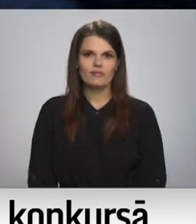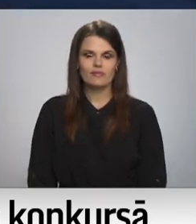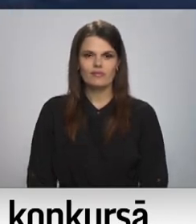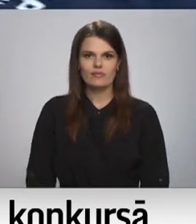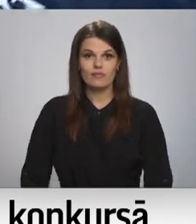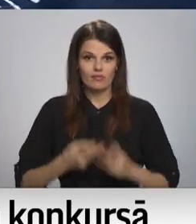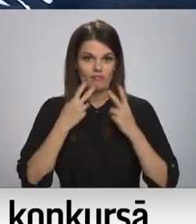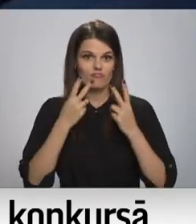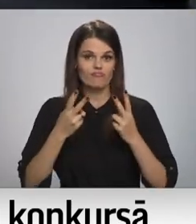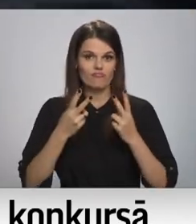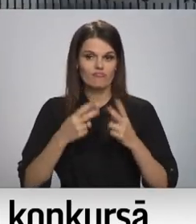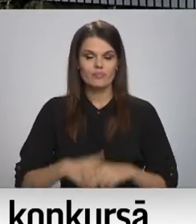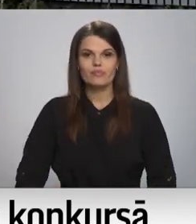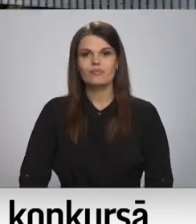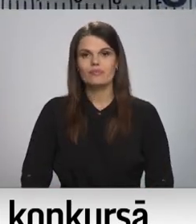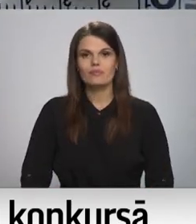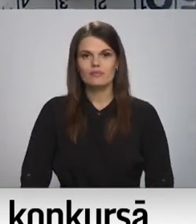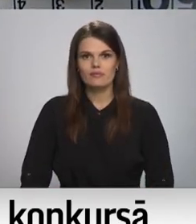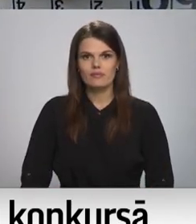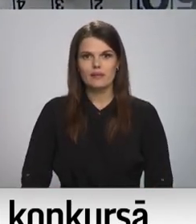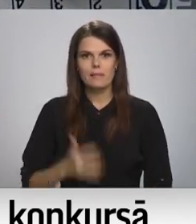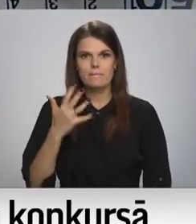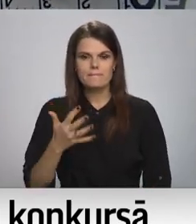O, skaties. No?